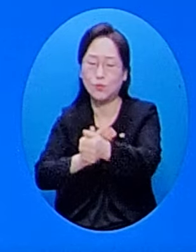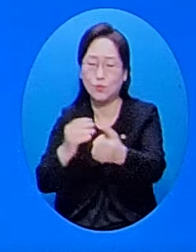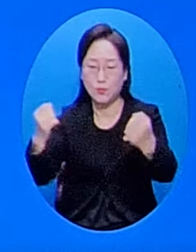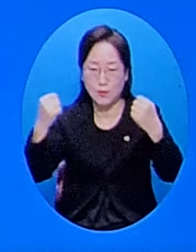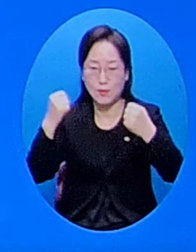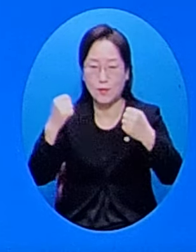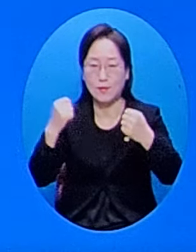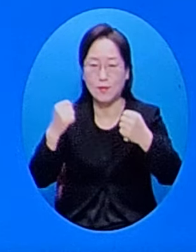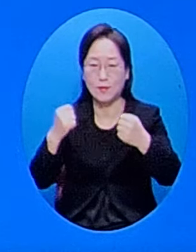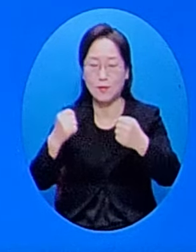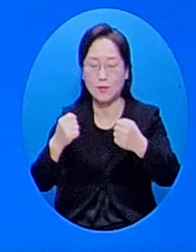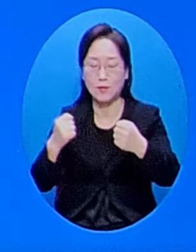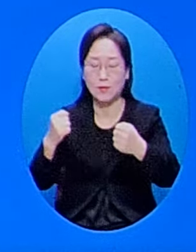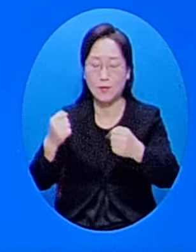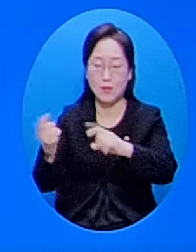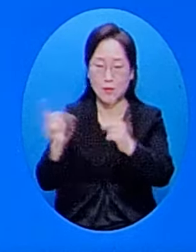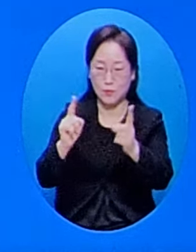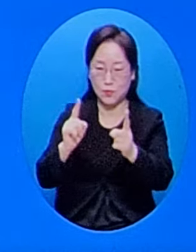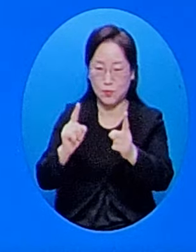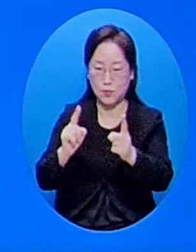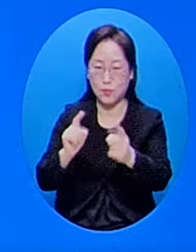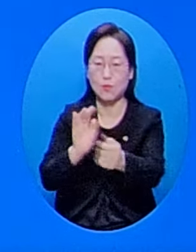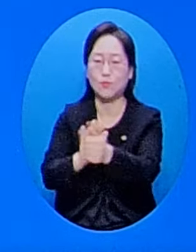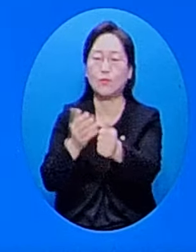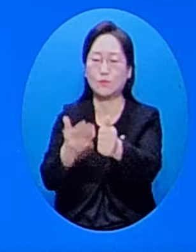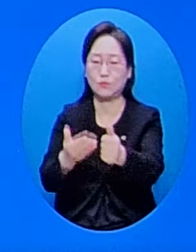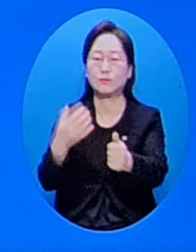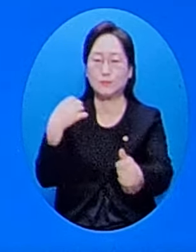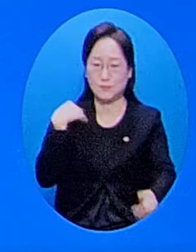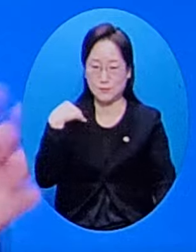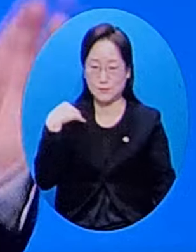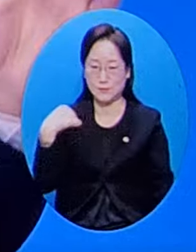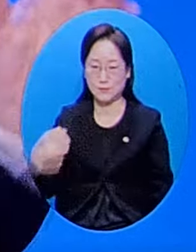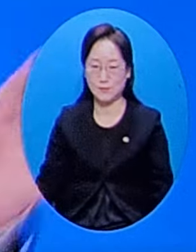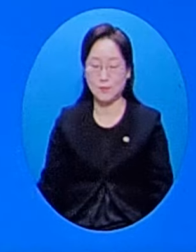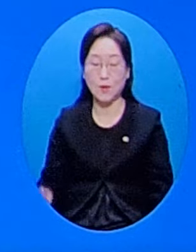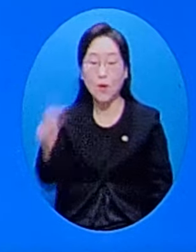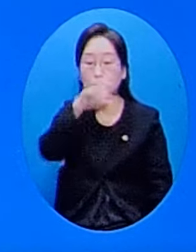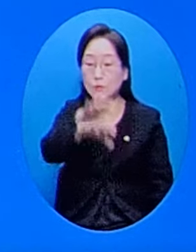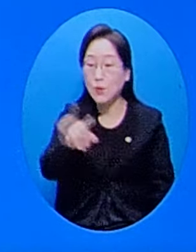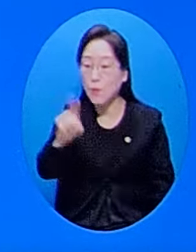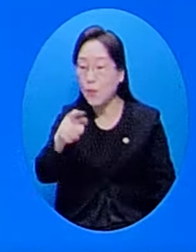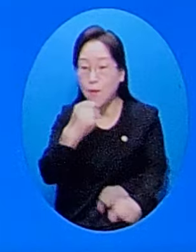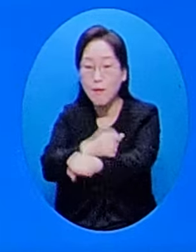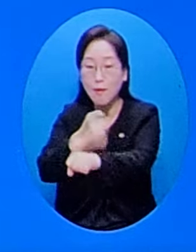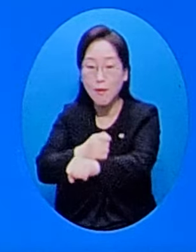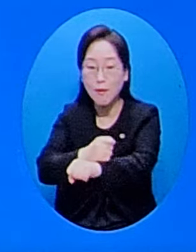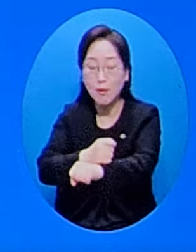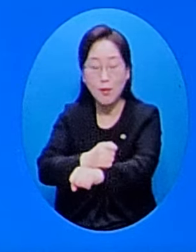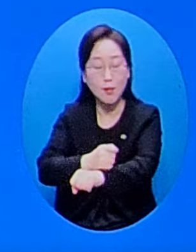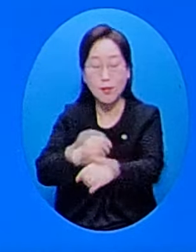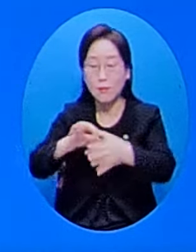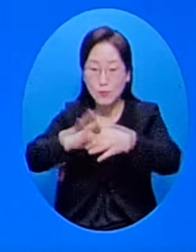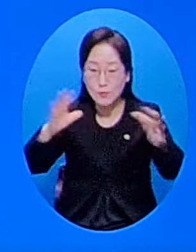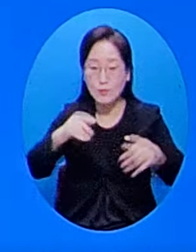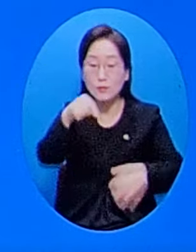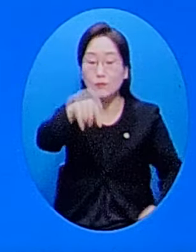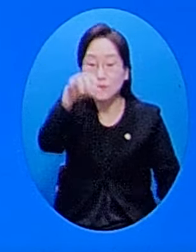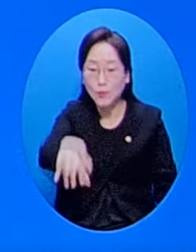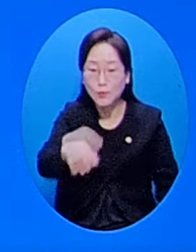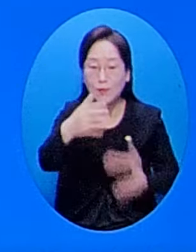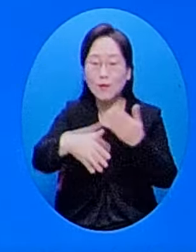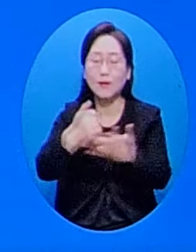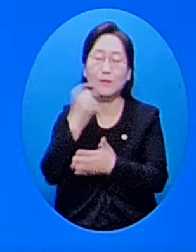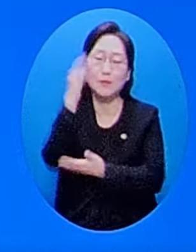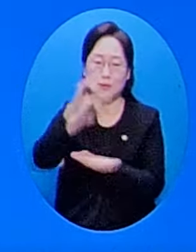건강을 회복하게 하는데 사명을 다해야 되는 것입니다. 어디서 무엇을 하든지 그곳에서 하나님의 영을 나타내는